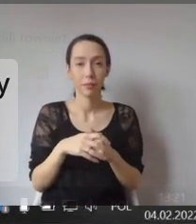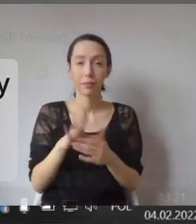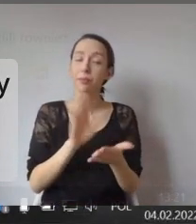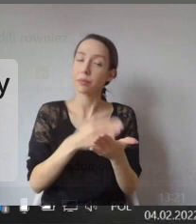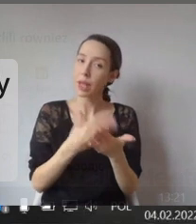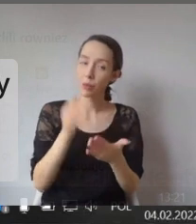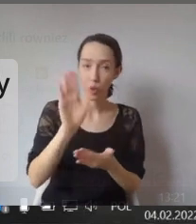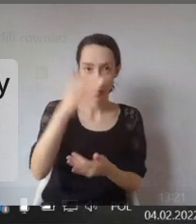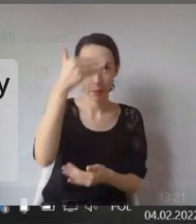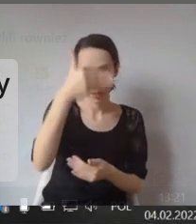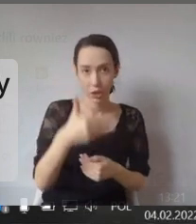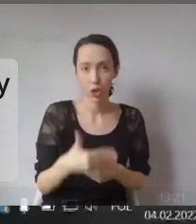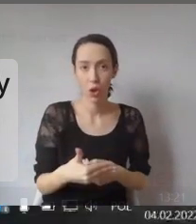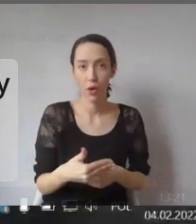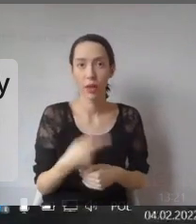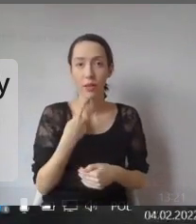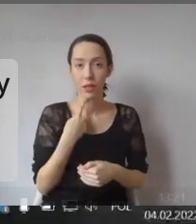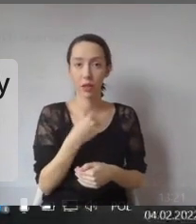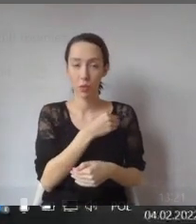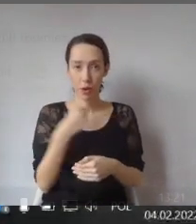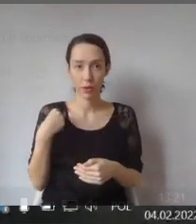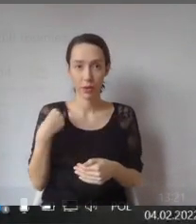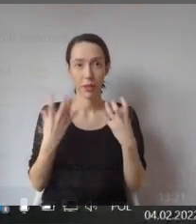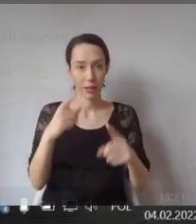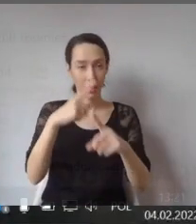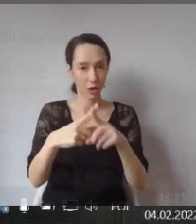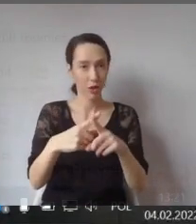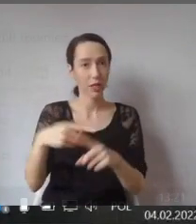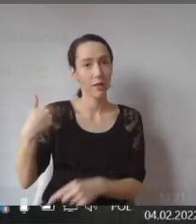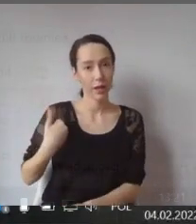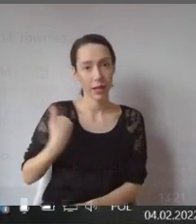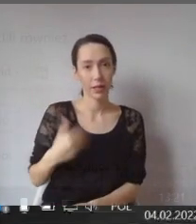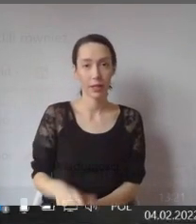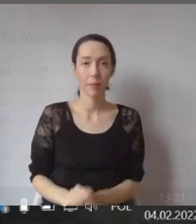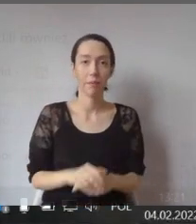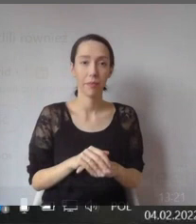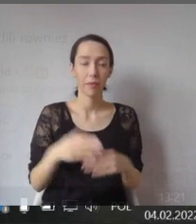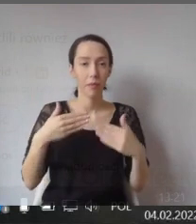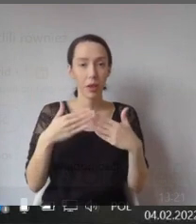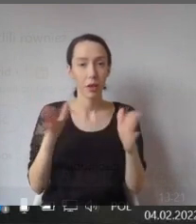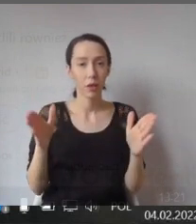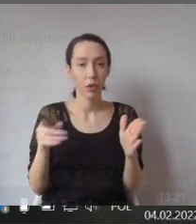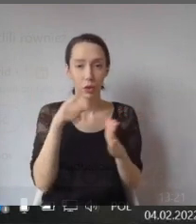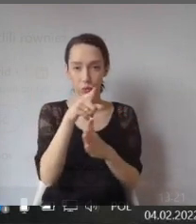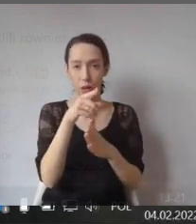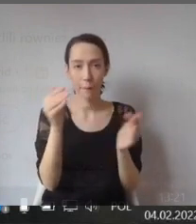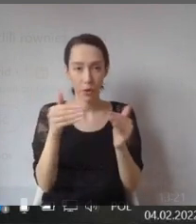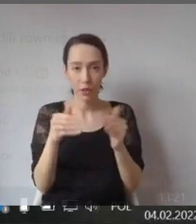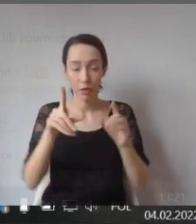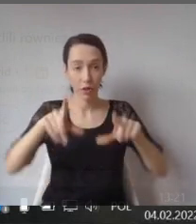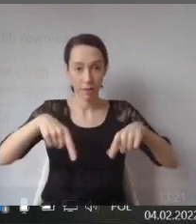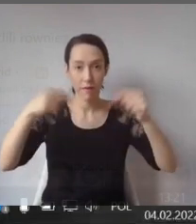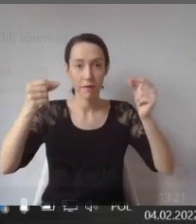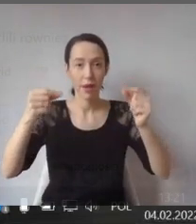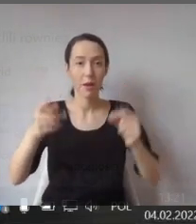w języku polskim i chcielibyście dodać w języku angielskim. Po kliknięciu w tą opcję otworzy się tutaj opcja, żeby wybrać